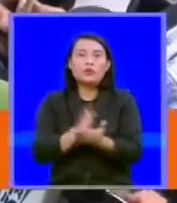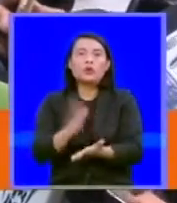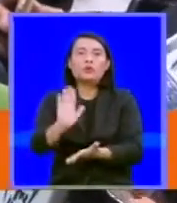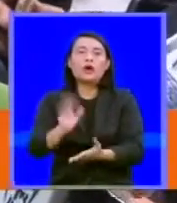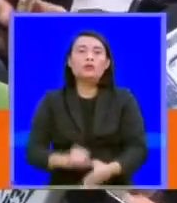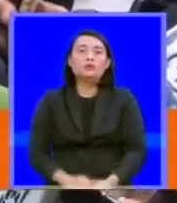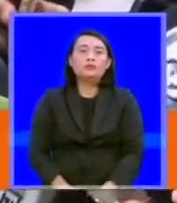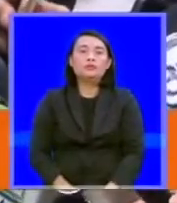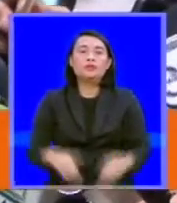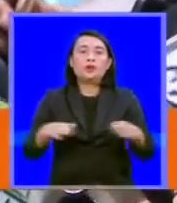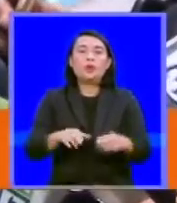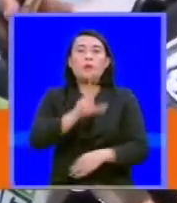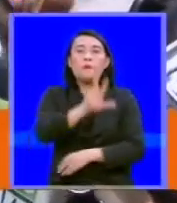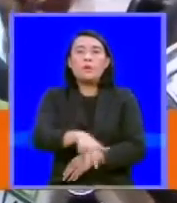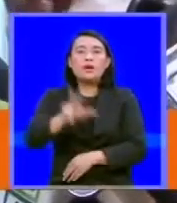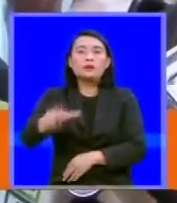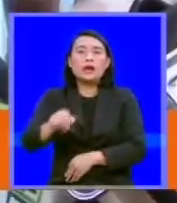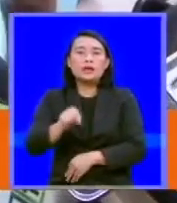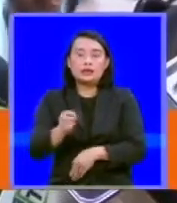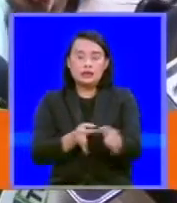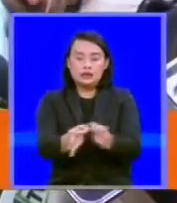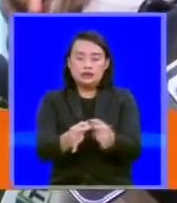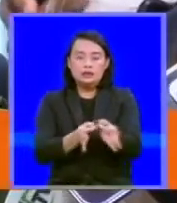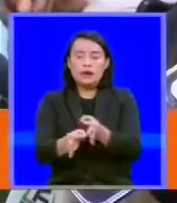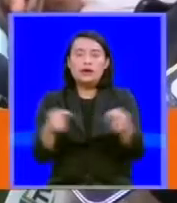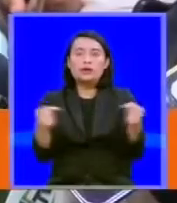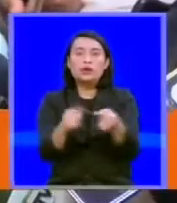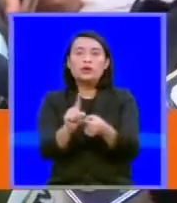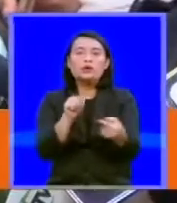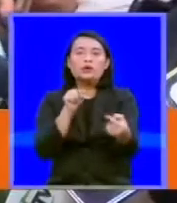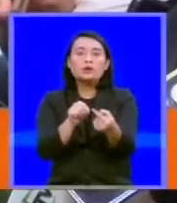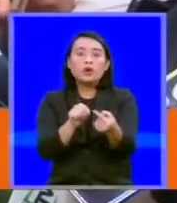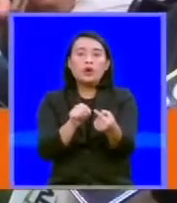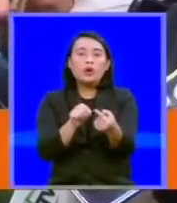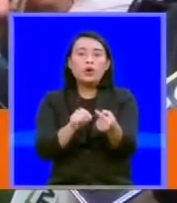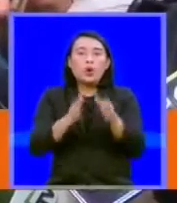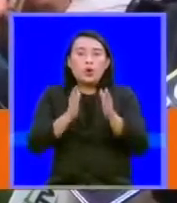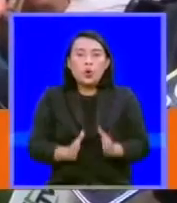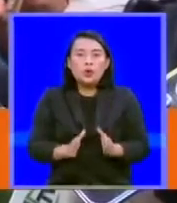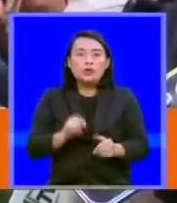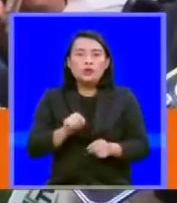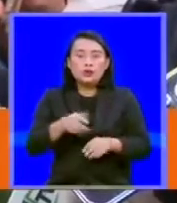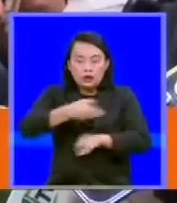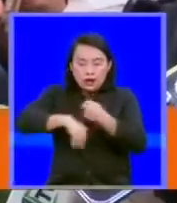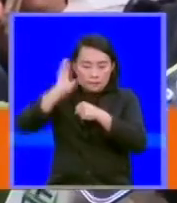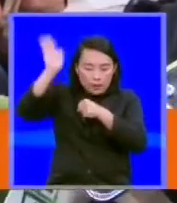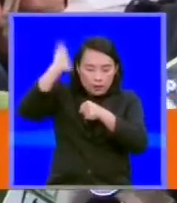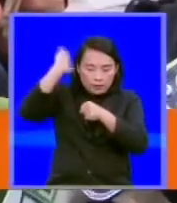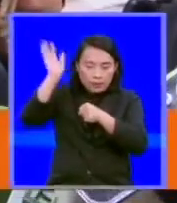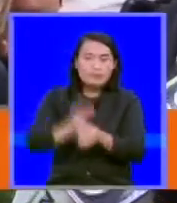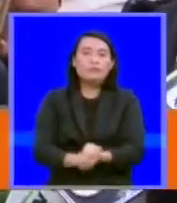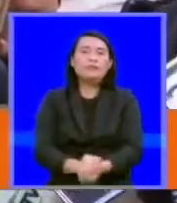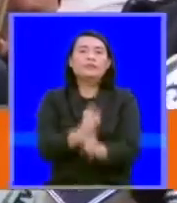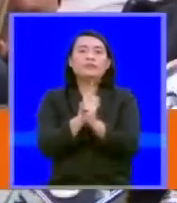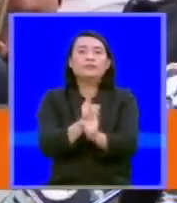รคเพื่อไทยซึ่งจะทำความเข้าใจกันในเรื่องเกี่ยวกับการวางตัวในลักษณะการอภิปรายเป็นแนวทาง